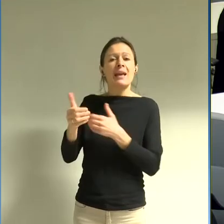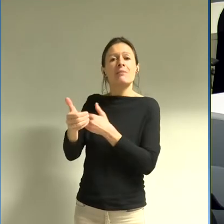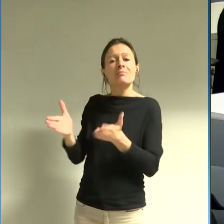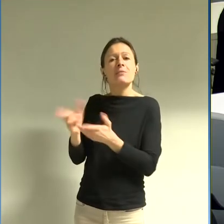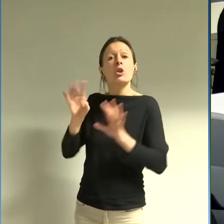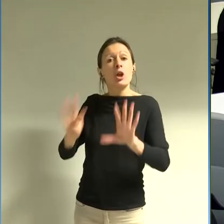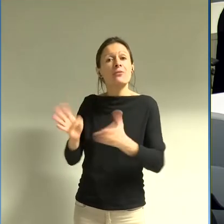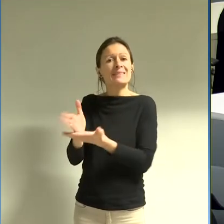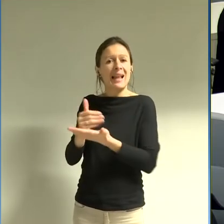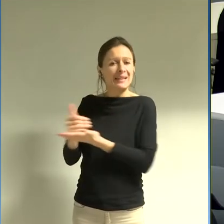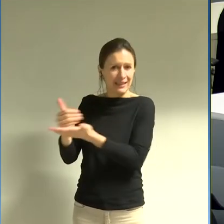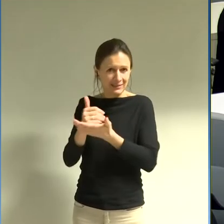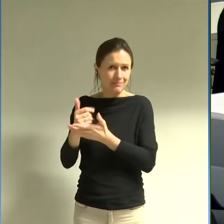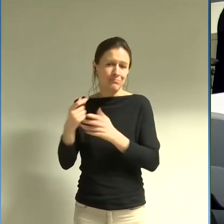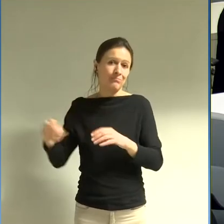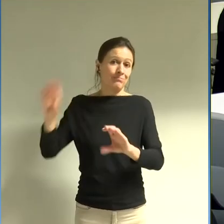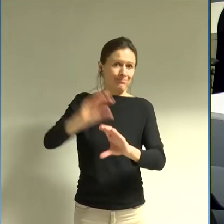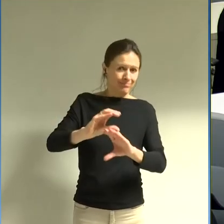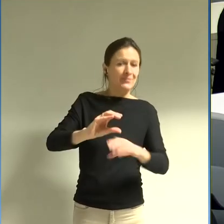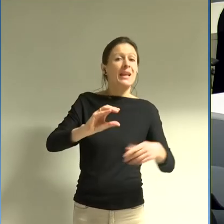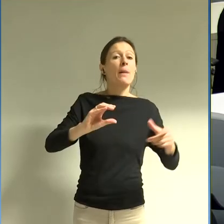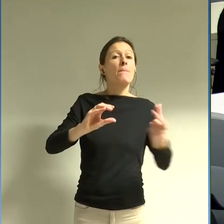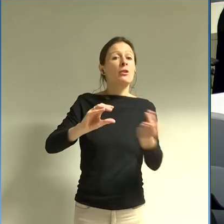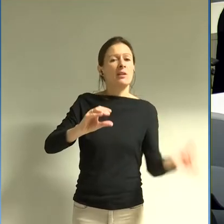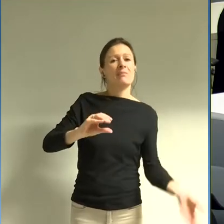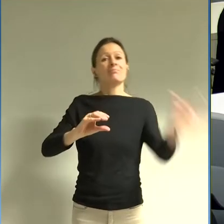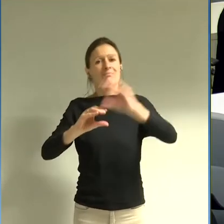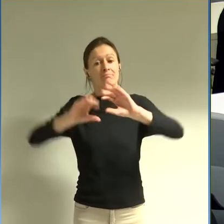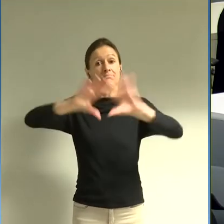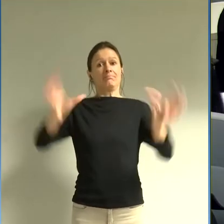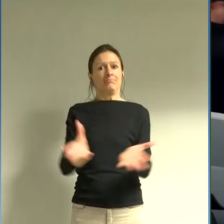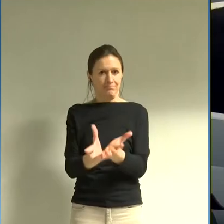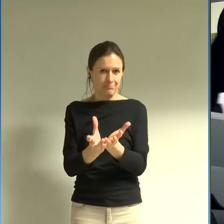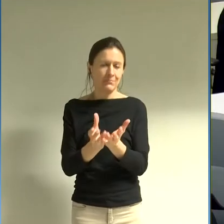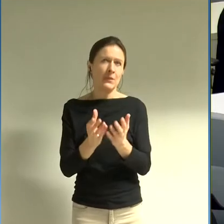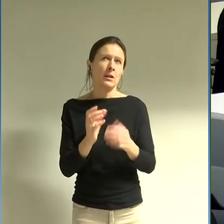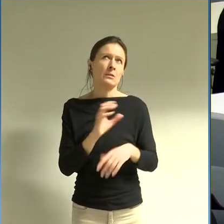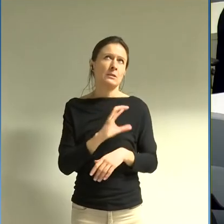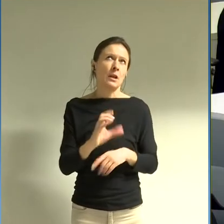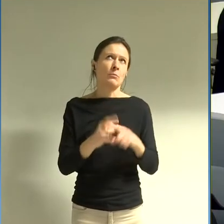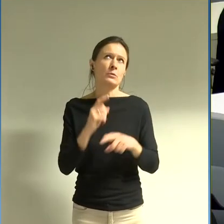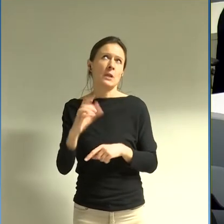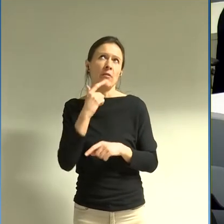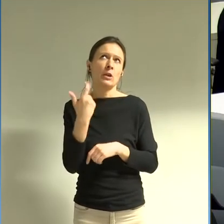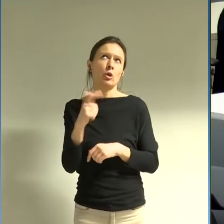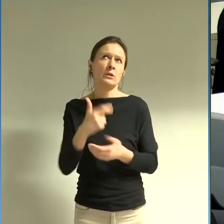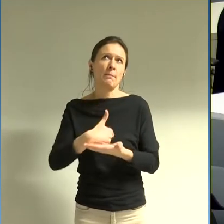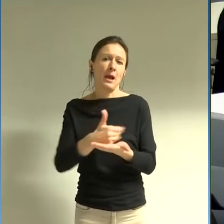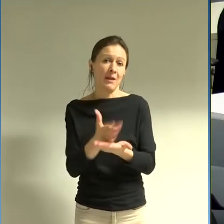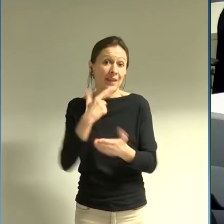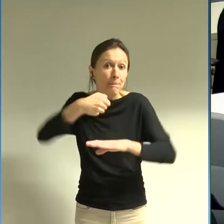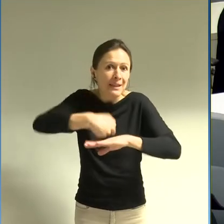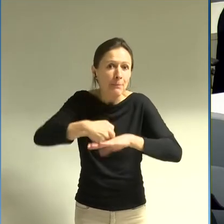et 3 ou trois partenaires qui amène chacun dit par ce qui nous mène un total de 100 ce qui fait sens plus en 200 par qui est le minimum fixé